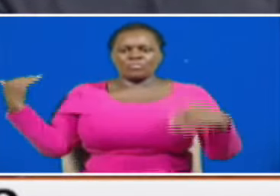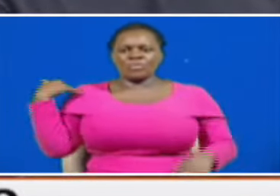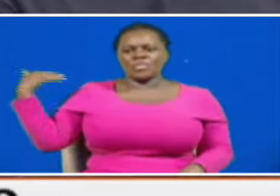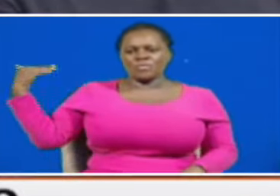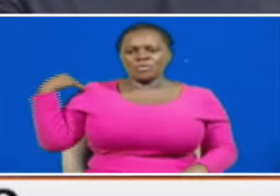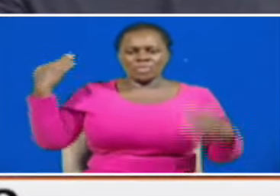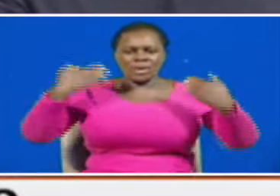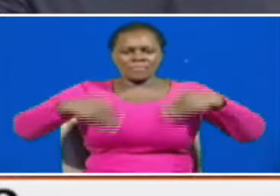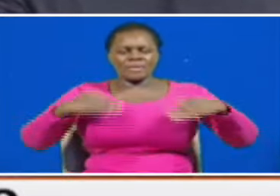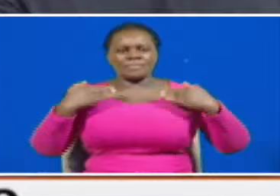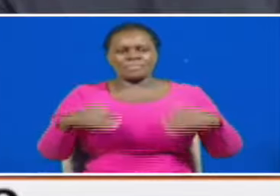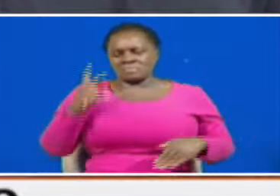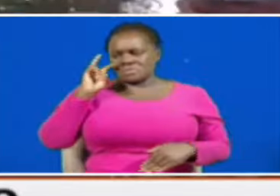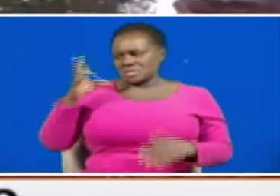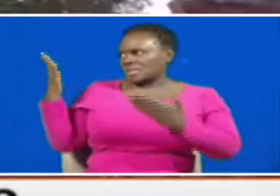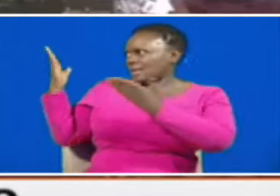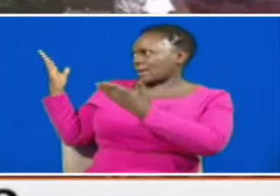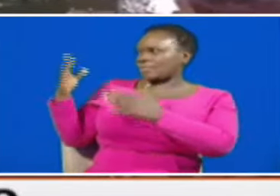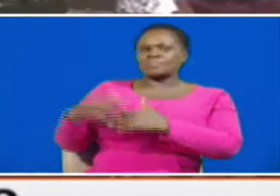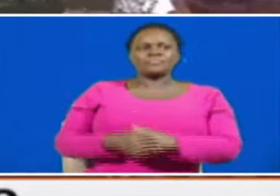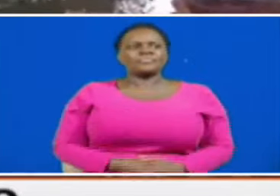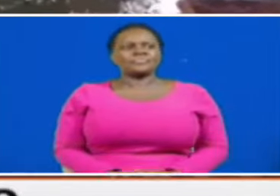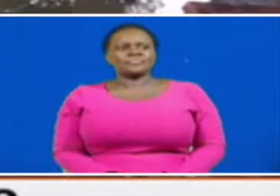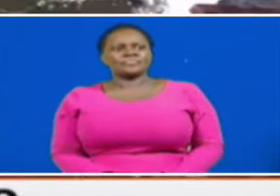watu kama vile tunaona saizi.